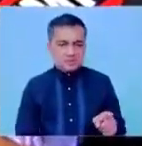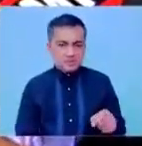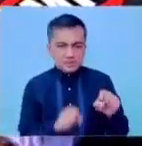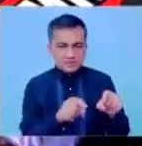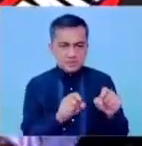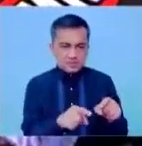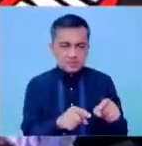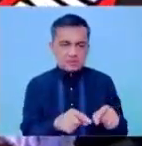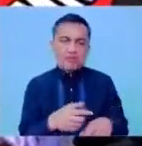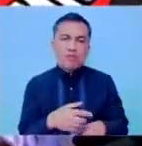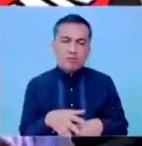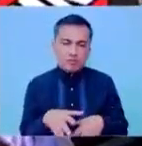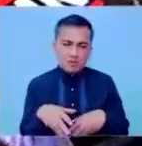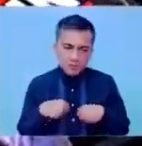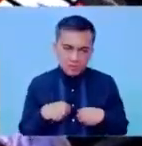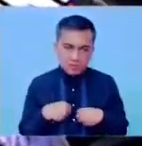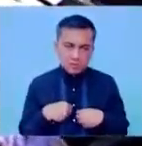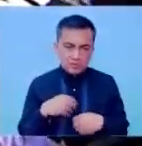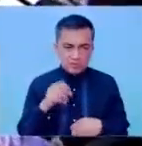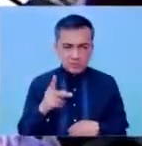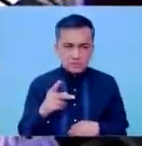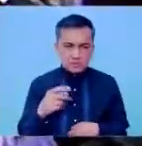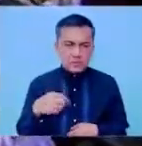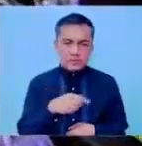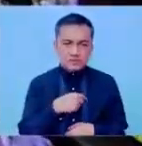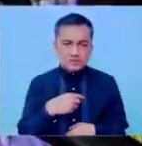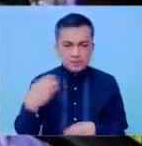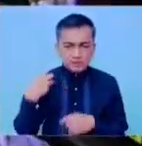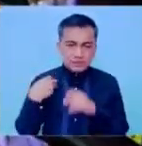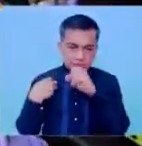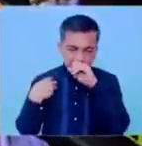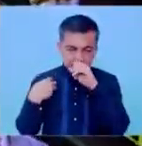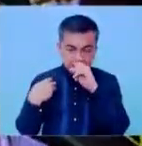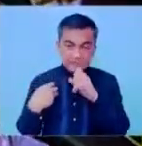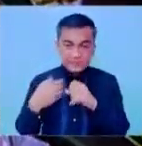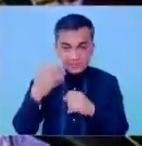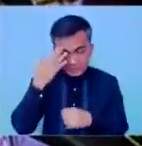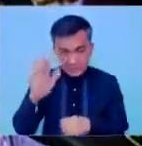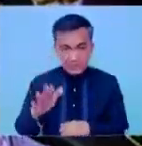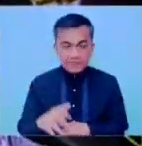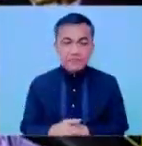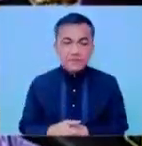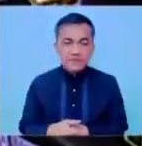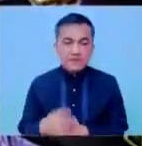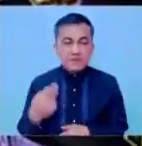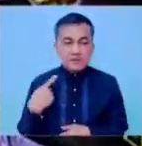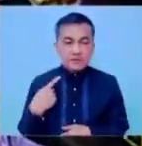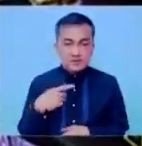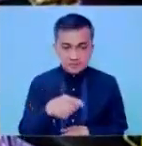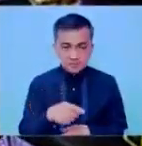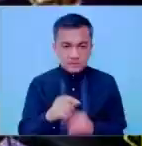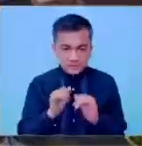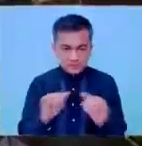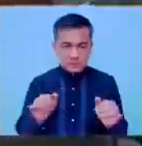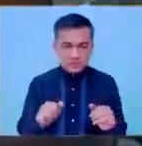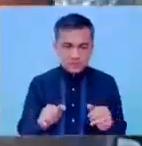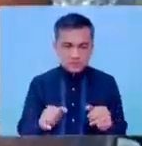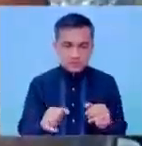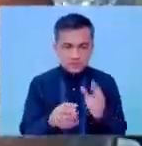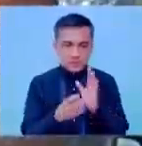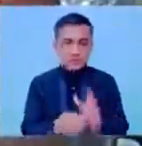tindera. Okay lang naman sa amo namin yun kasi hindi rin naman alam na meron palang ganun dito na